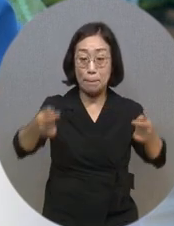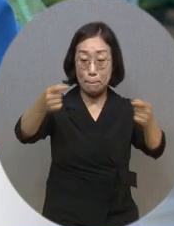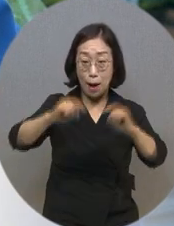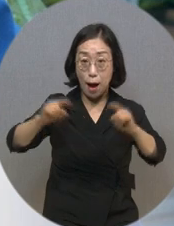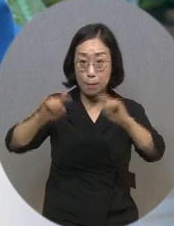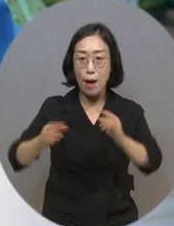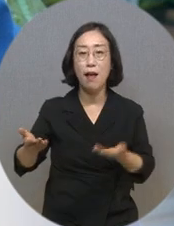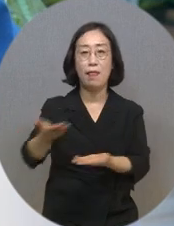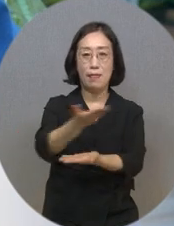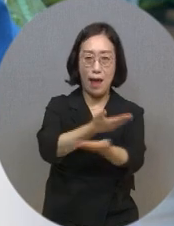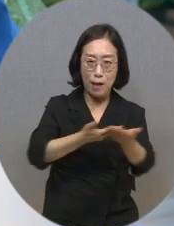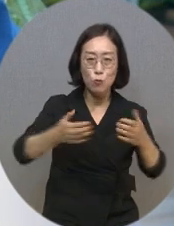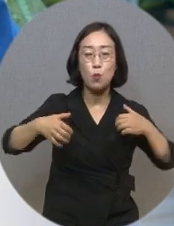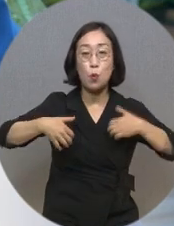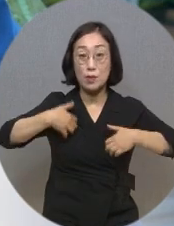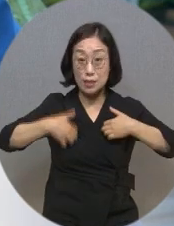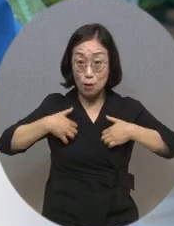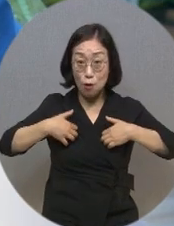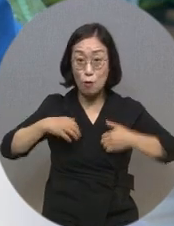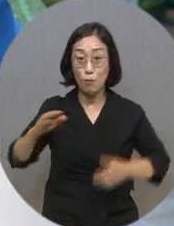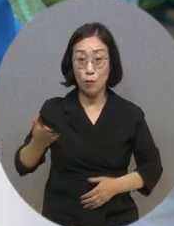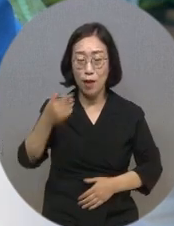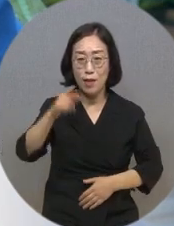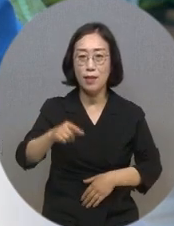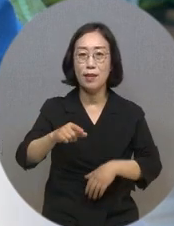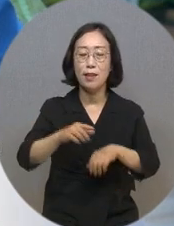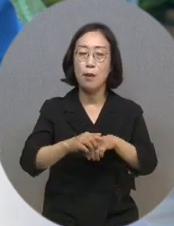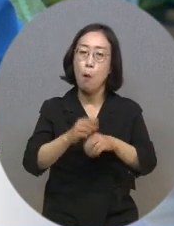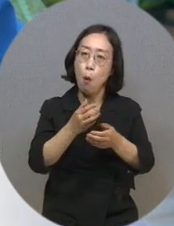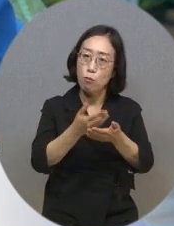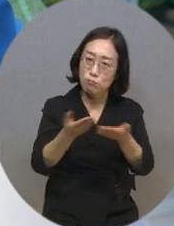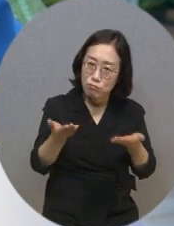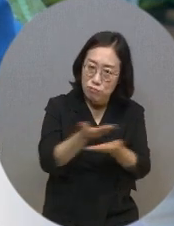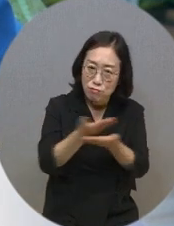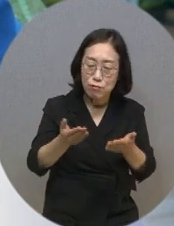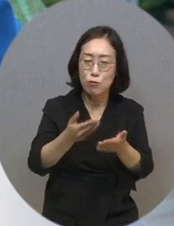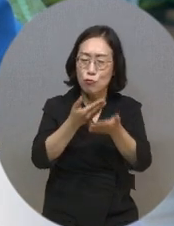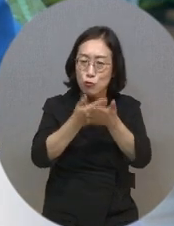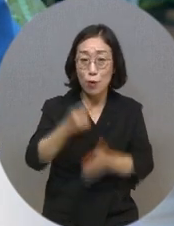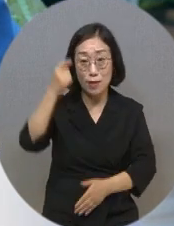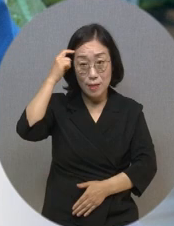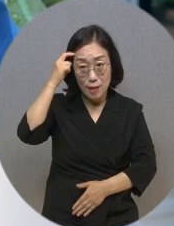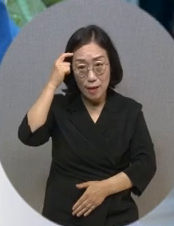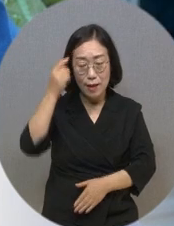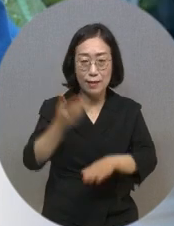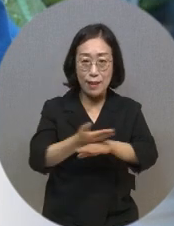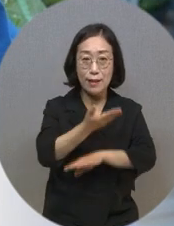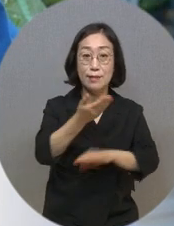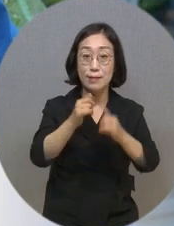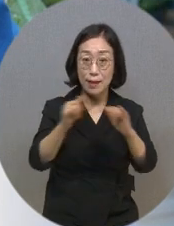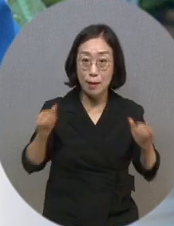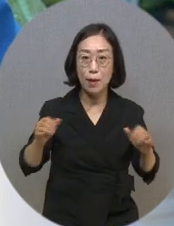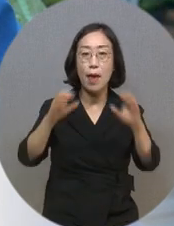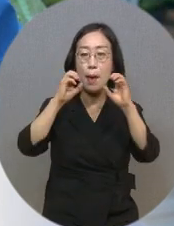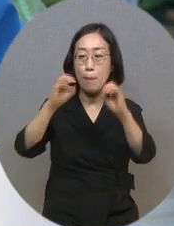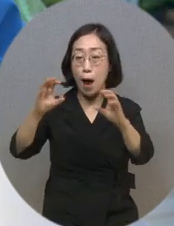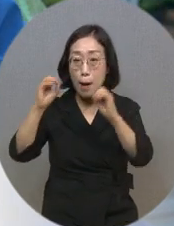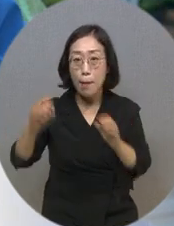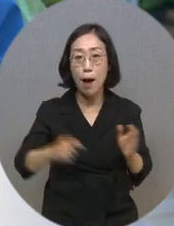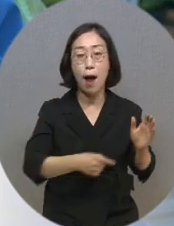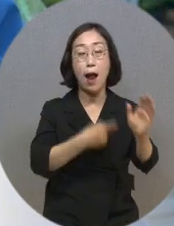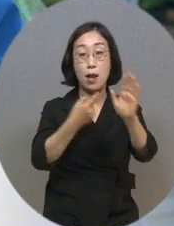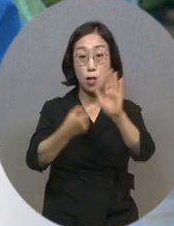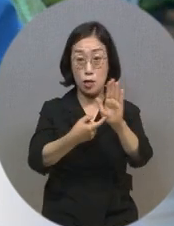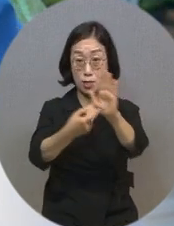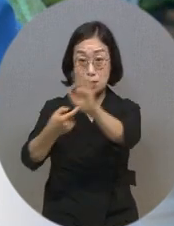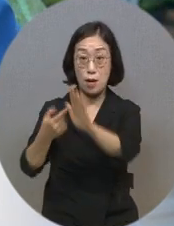나누고 즐거움을 가짐으로써이 시간에 함께 나누었던 이런 귀한 뜻들 우리 주변에 많이 더 퍼뜨리고 알릴 수 있는